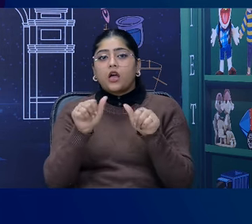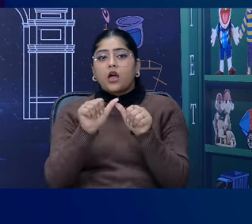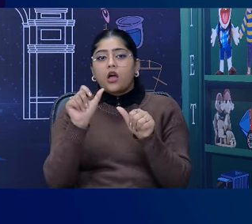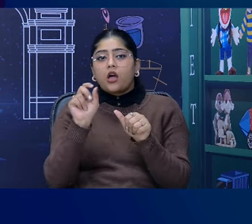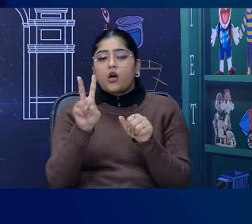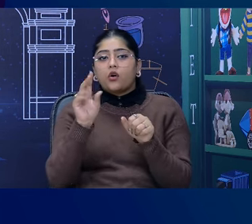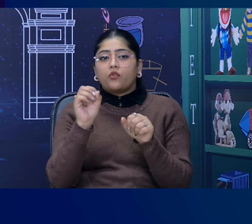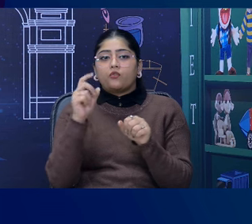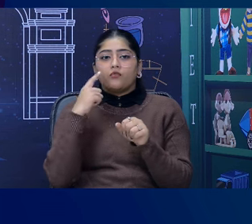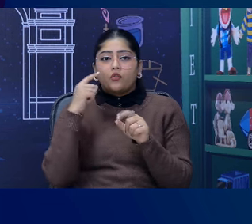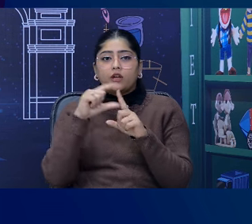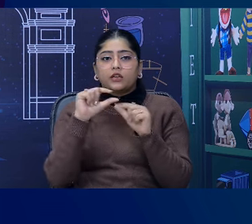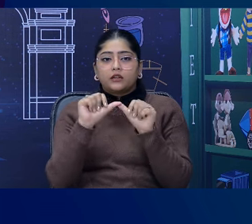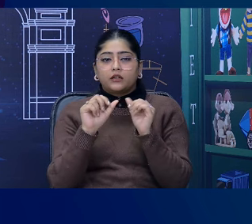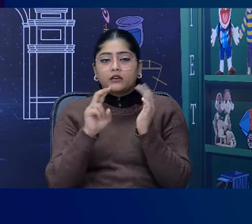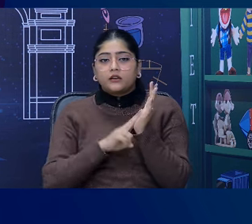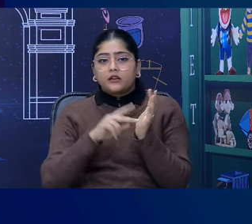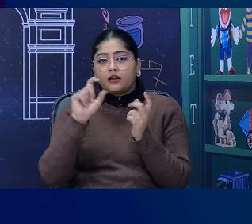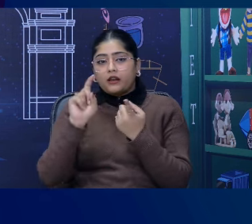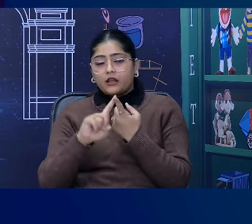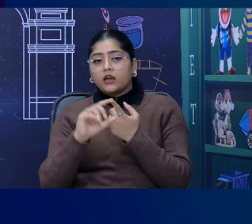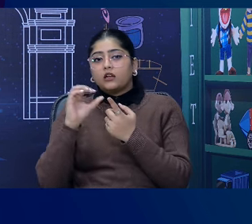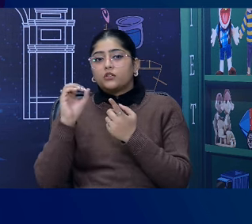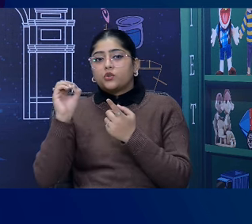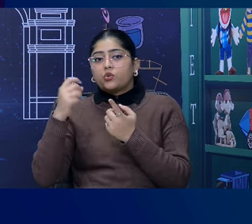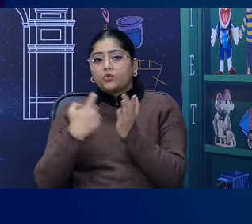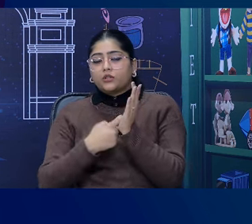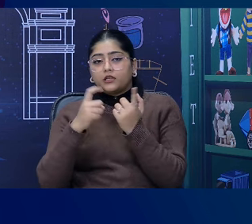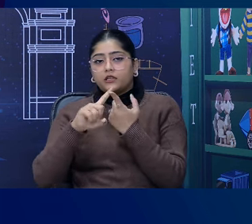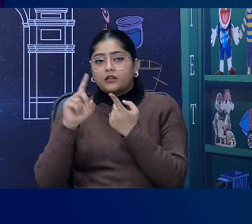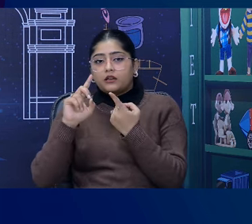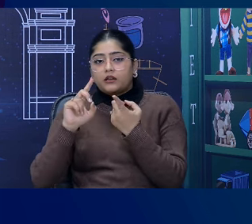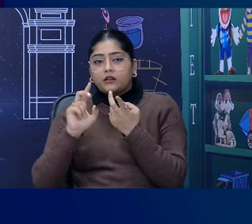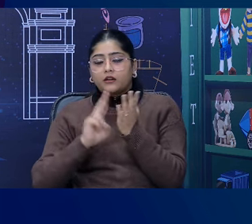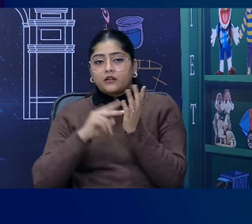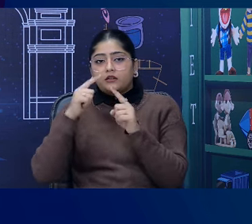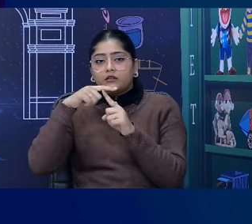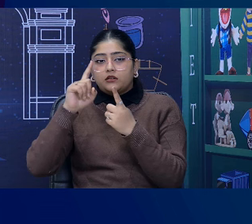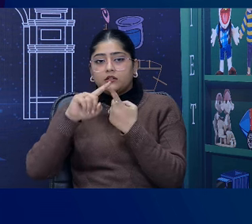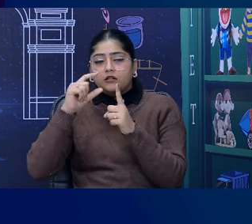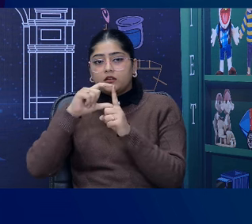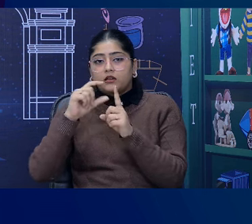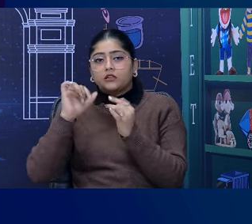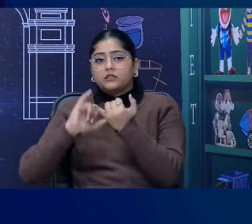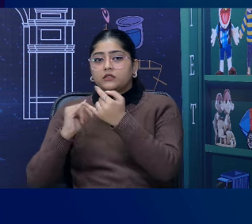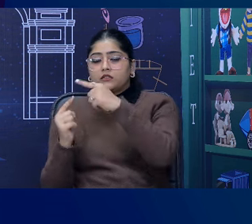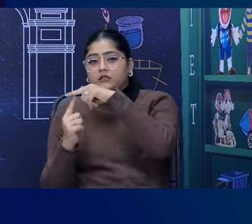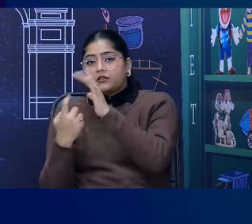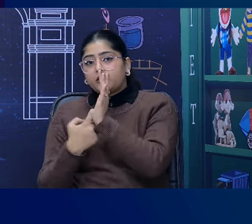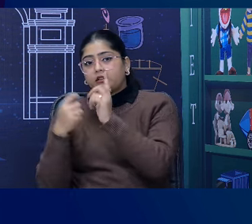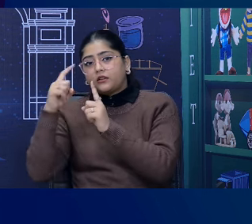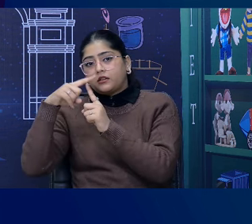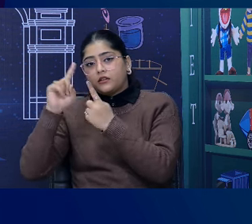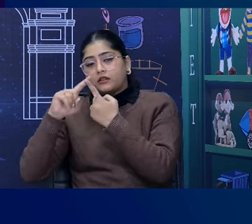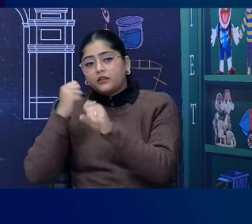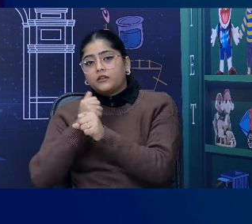हैं किसी पे चिल्ला के आप गुस्सा निकाल लेते हैं कई लोग हैं वो जने किसी से बात करते हैं मन हल्का कर लिया कई कहते हैं कि अच्छा छोड़ो कुछ नहीं जो होगा